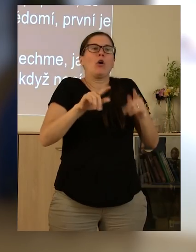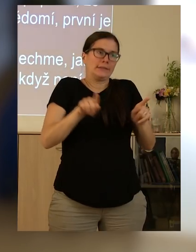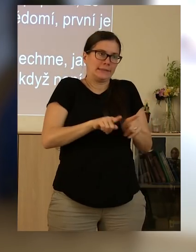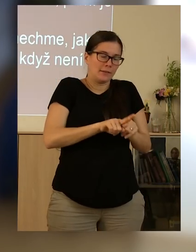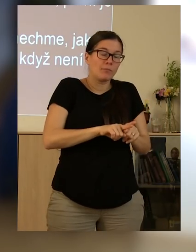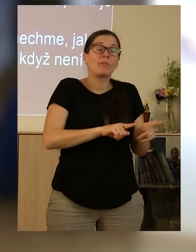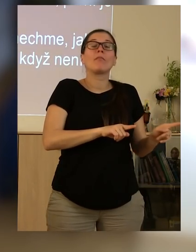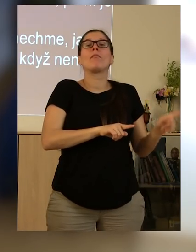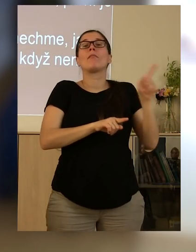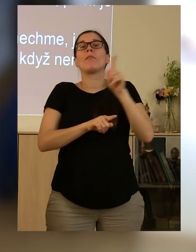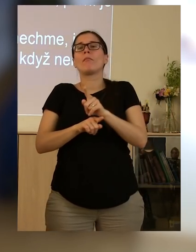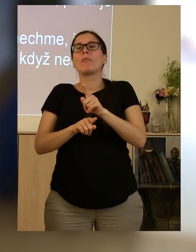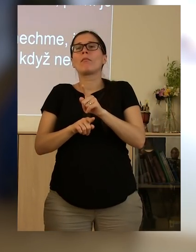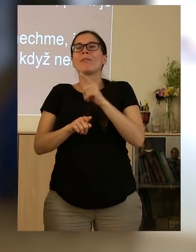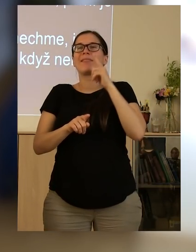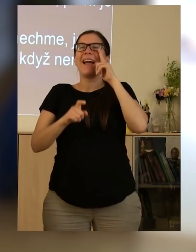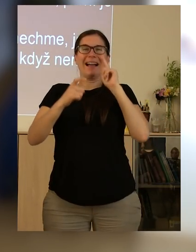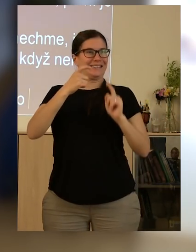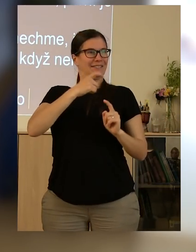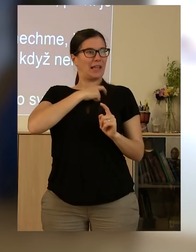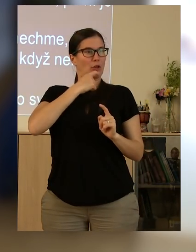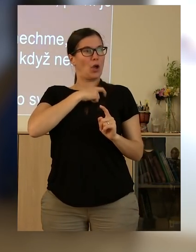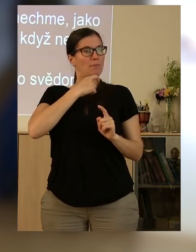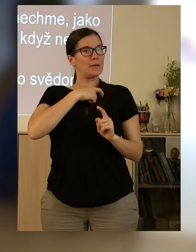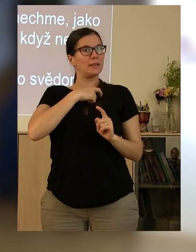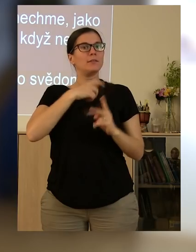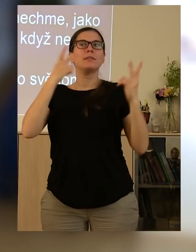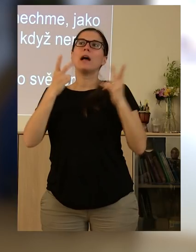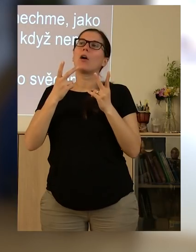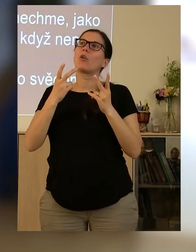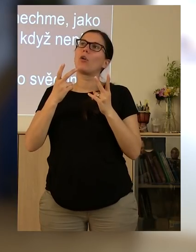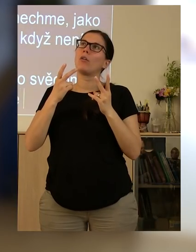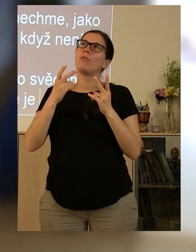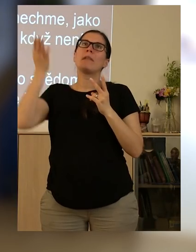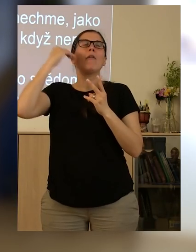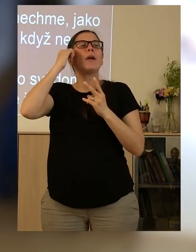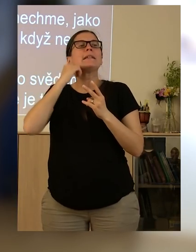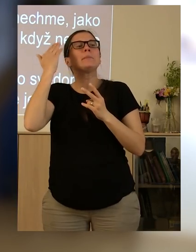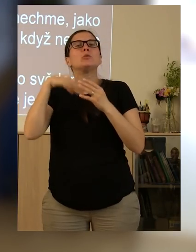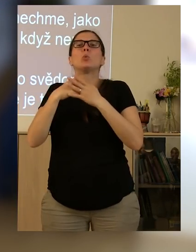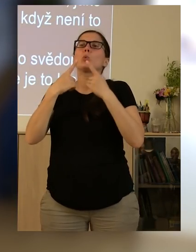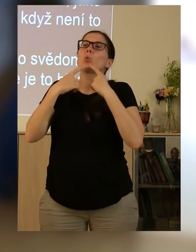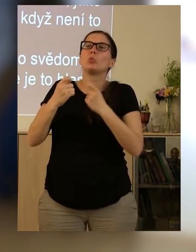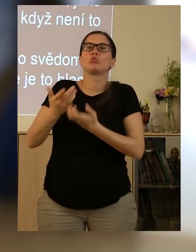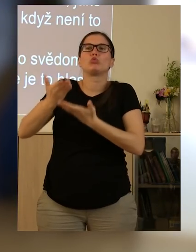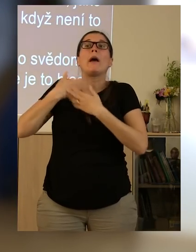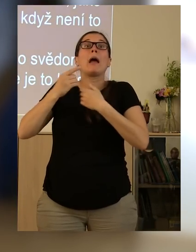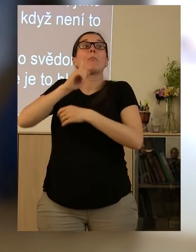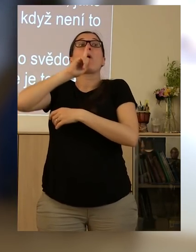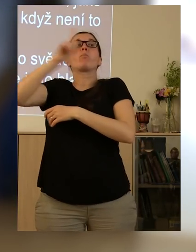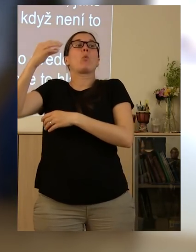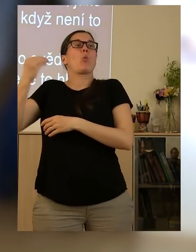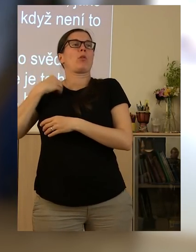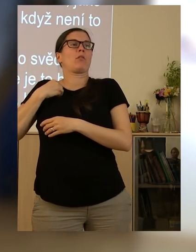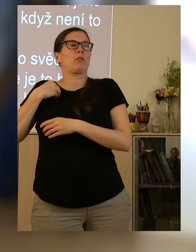A druhé je to, jak bylo svědomí vždycky vnímáno, to znamená, že to je hlas Boží nebo hlas duše. Je to hlas vnímání nějakého jiného typu